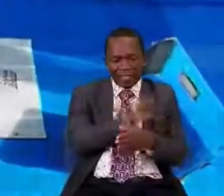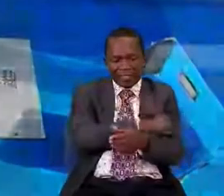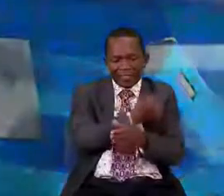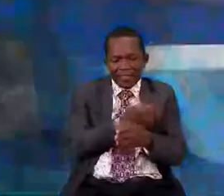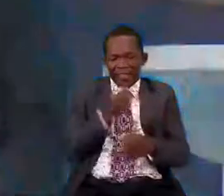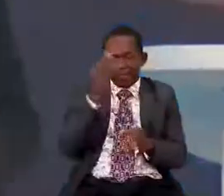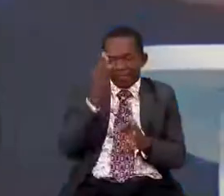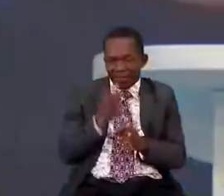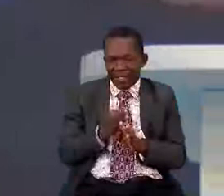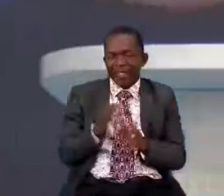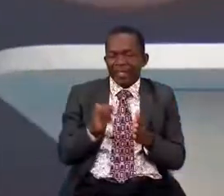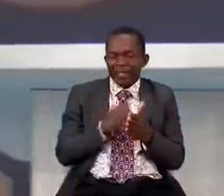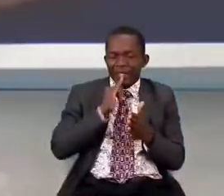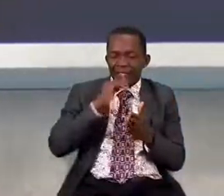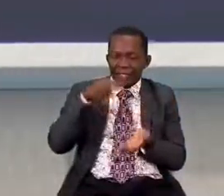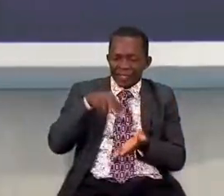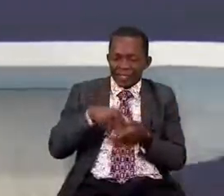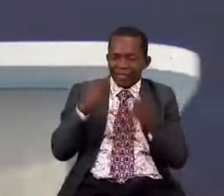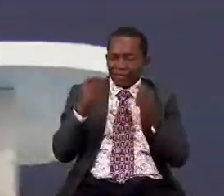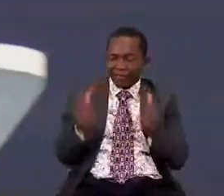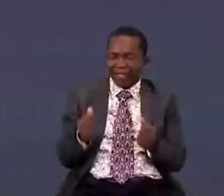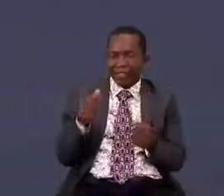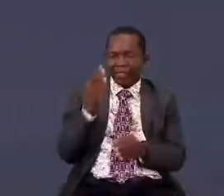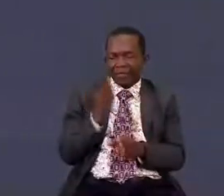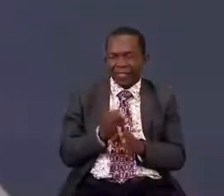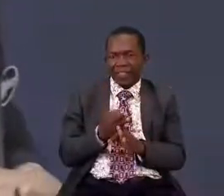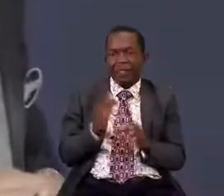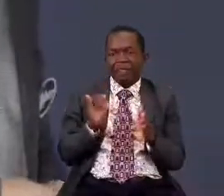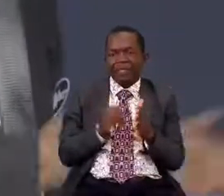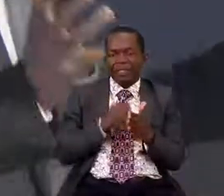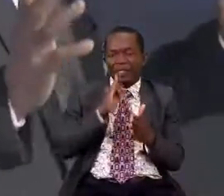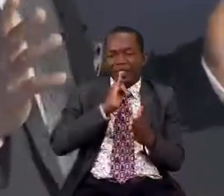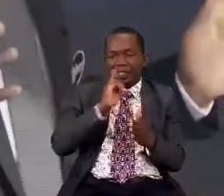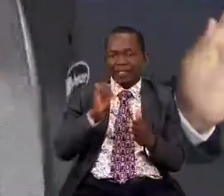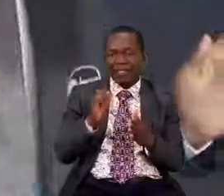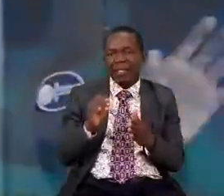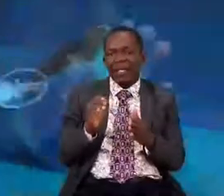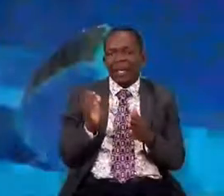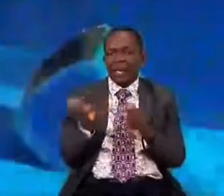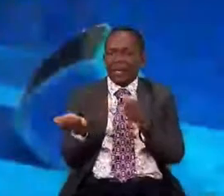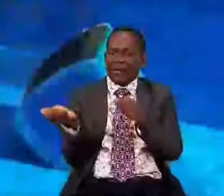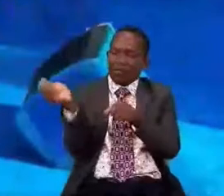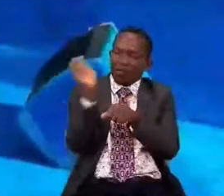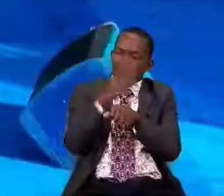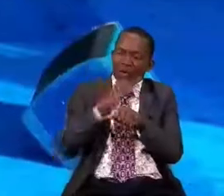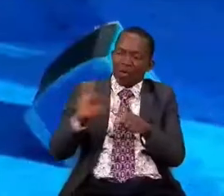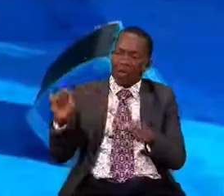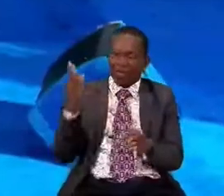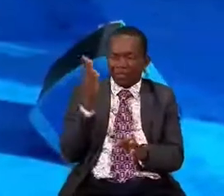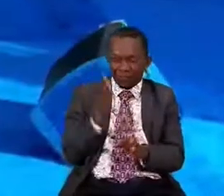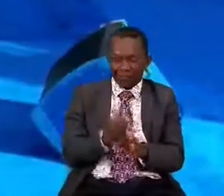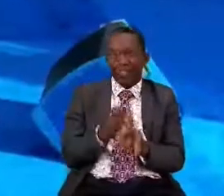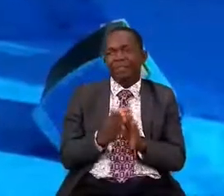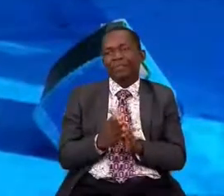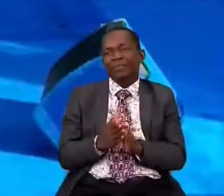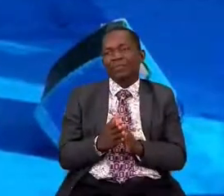foi surpassante. Vous voyez, la foi que tu as, il y a de cela 40